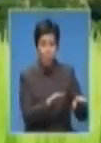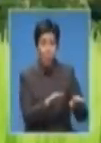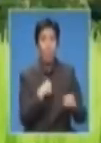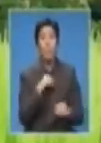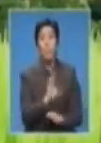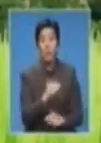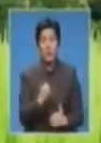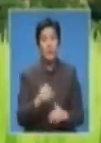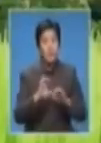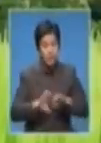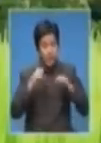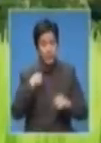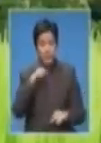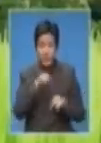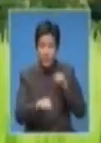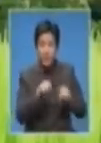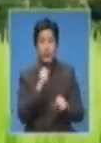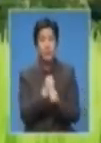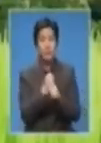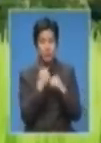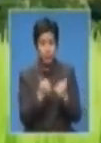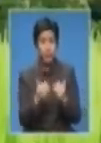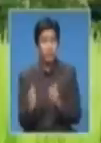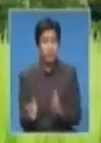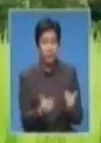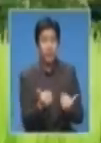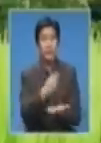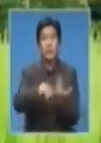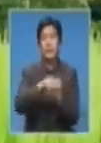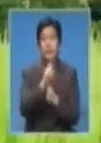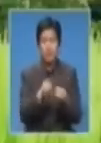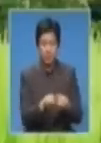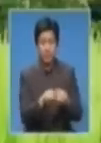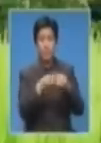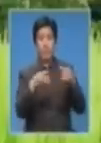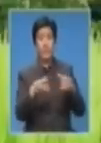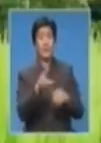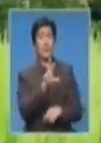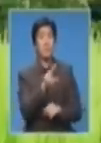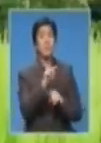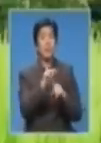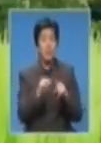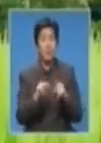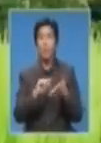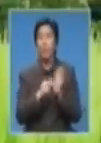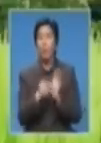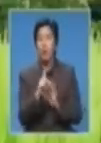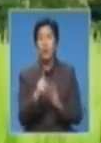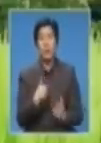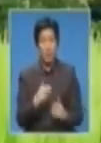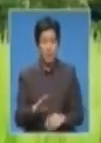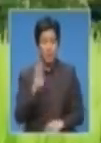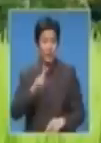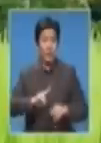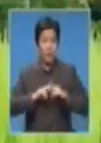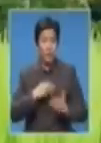าทั้งหมดวันนี้บานก็สั่งการมาอย่างนั้นนะครับในการขยายตัวของเศรษฐกิจขึ้นไปร้อยละ3ในไตรมาสแรกนั้นก็เนื่องมาจากการบริโภคภาคเอกช